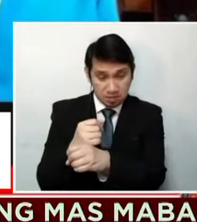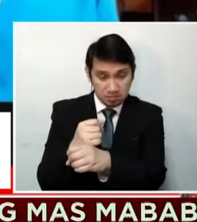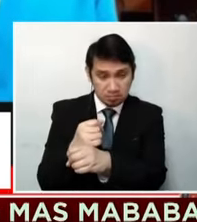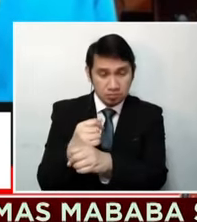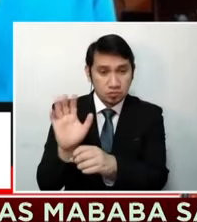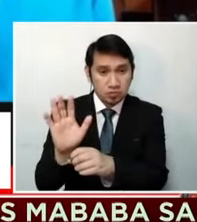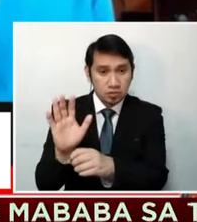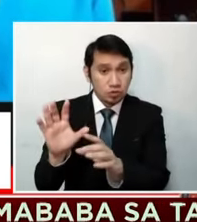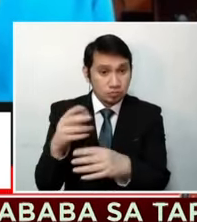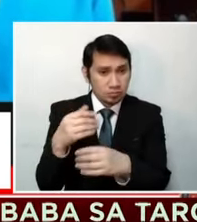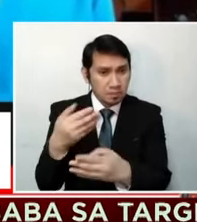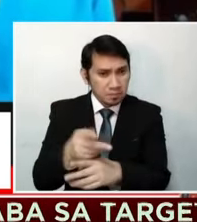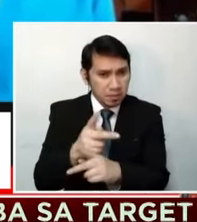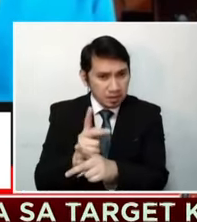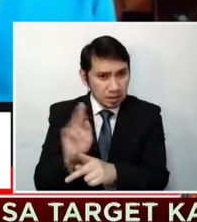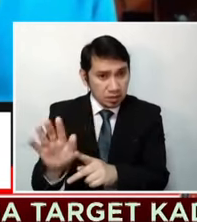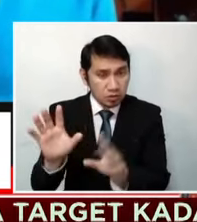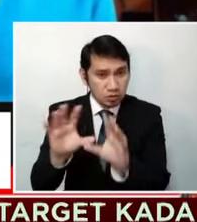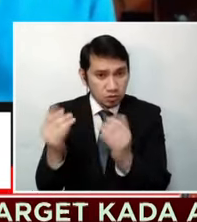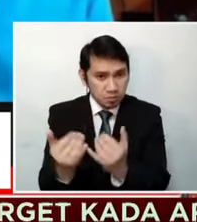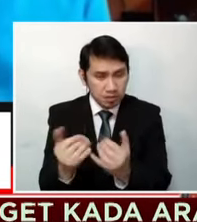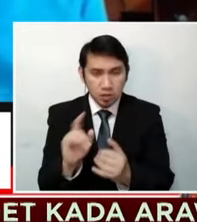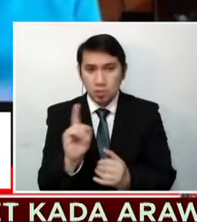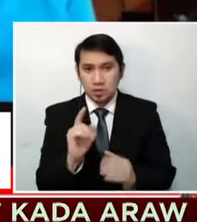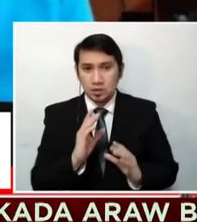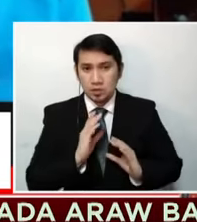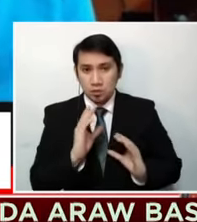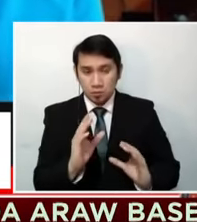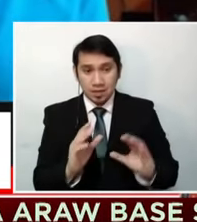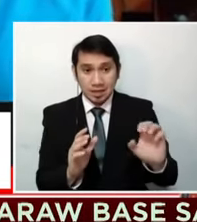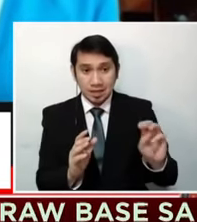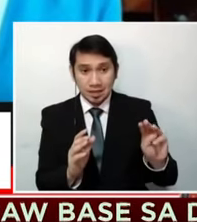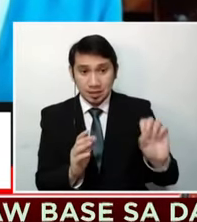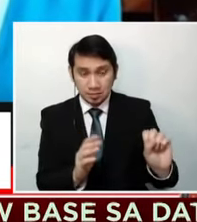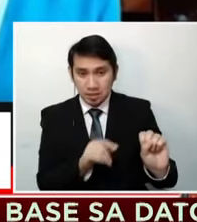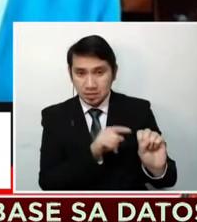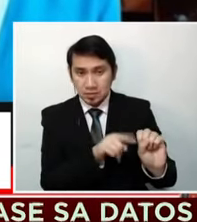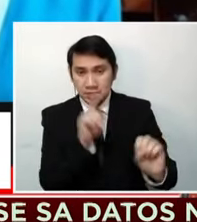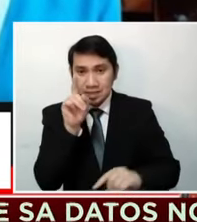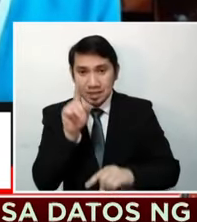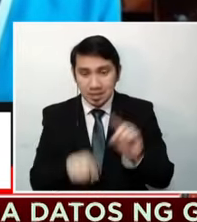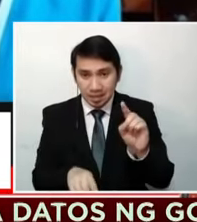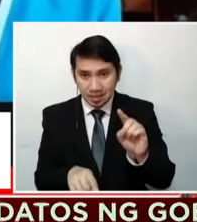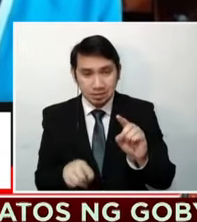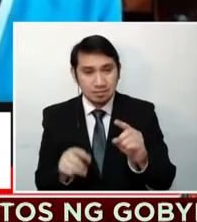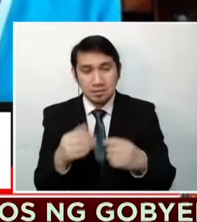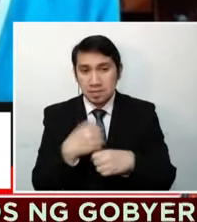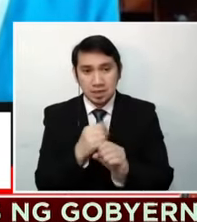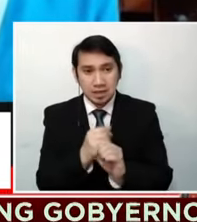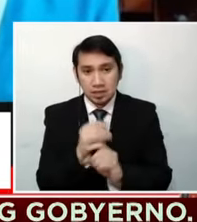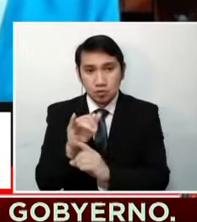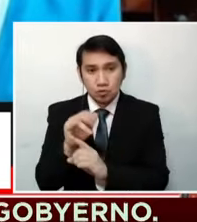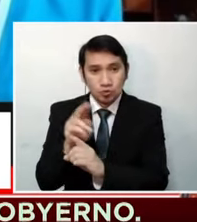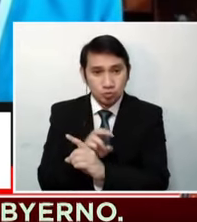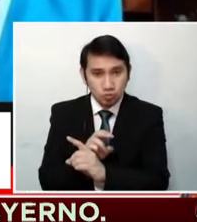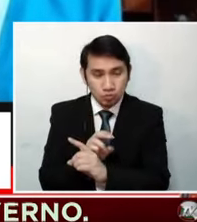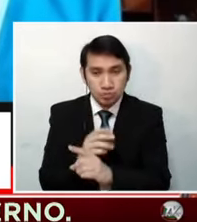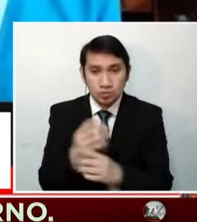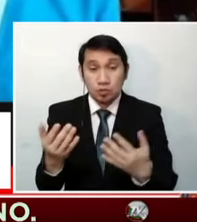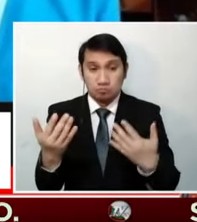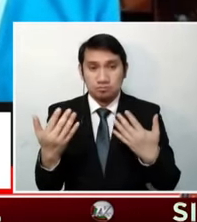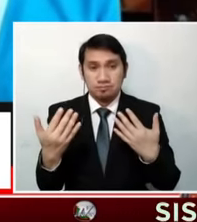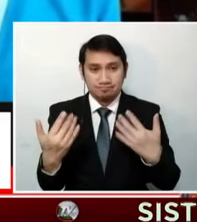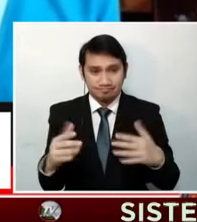licenses and deliver? The commitment was by EMS was they can prepare on June. So when we had the contract